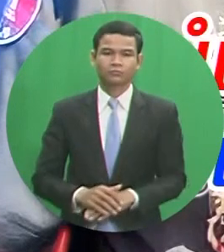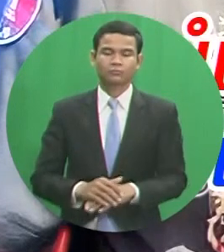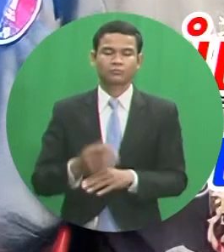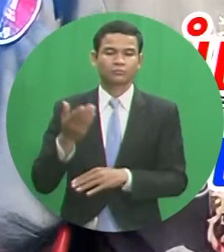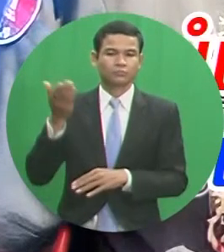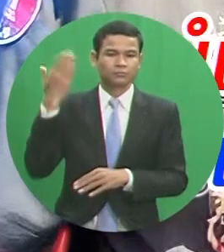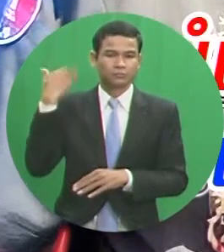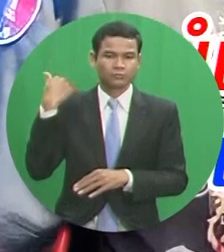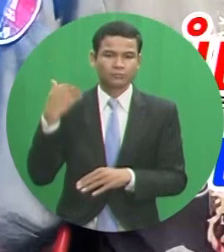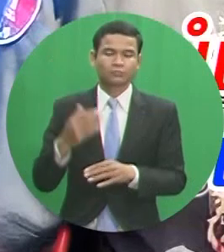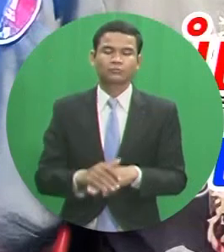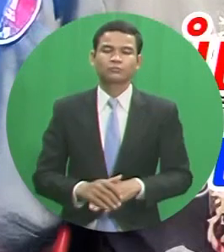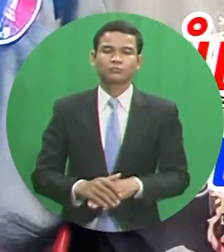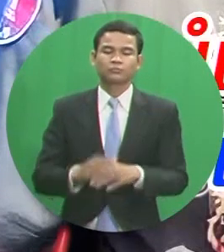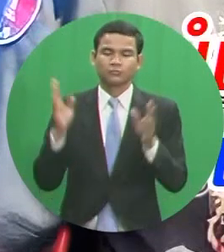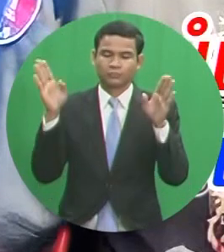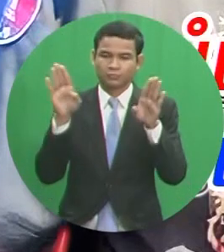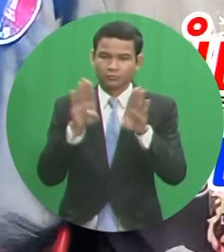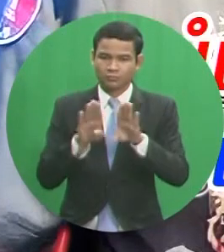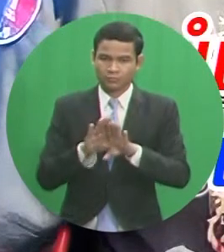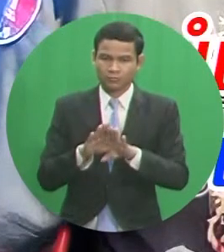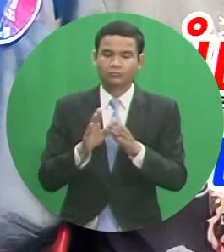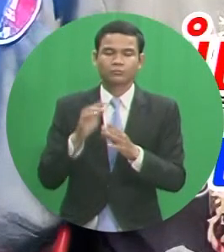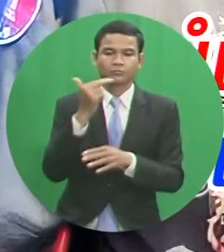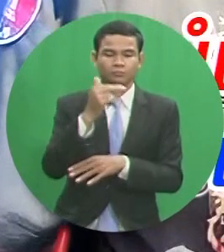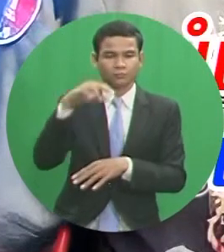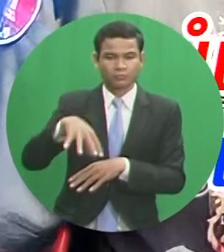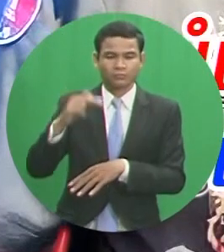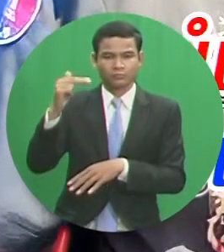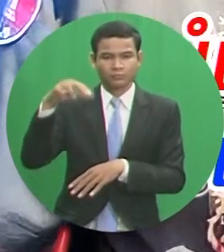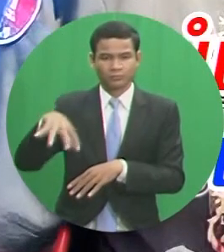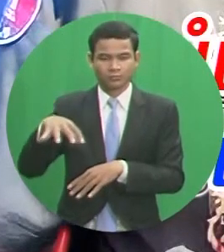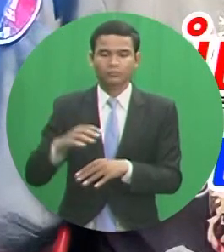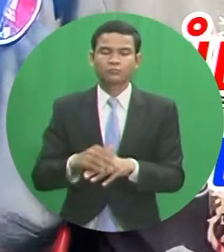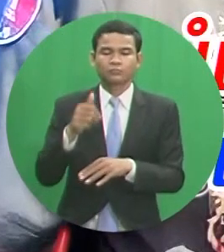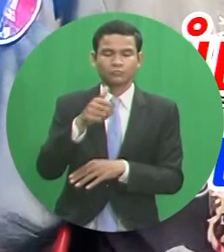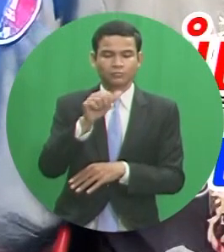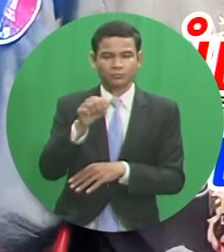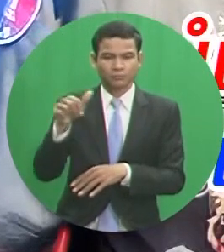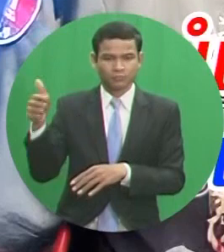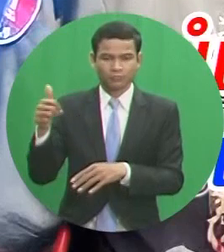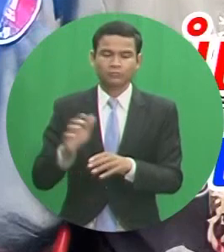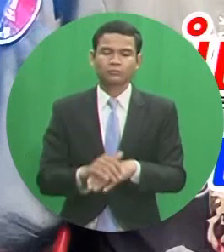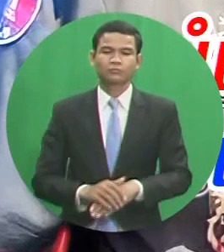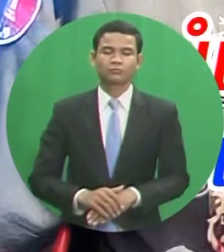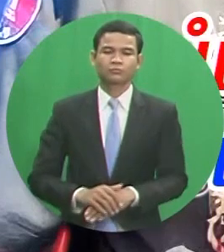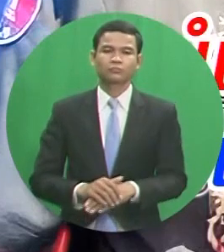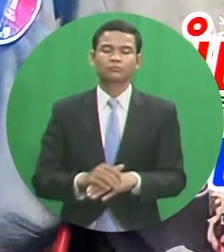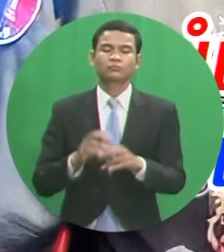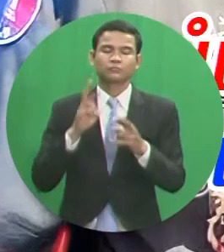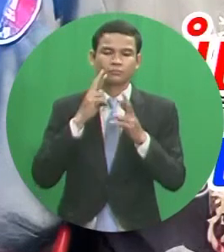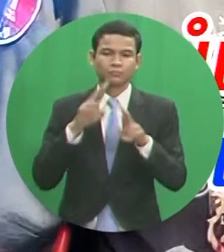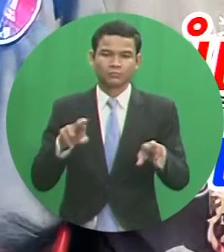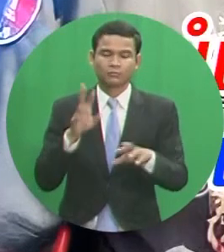เต้คือสำหรับกาบัดที่ต่างเนื้อเนื้อในตามกรอบคัน